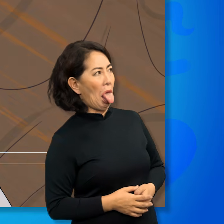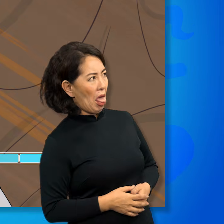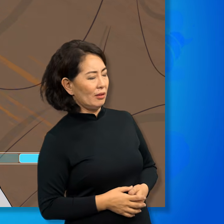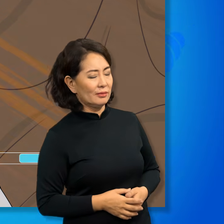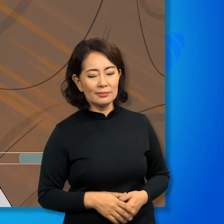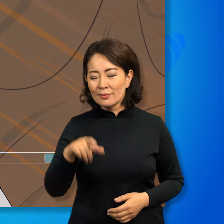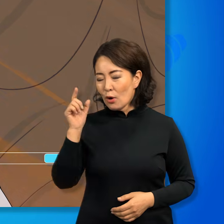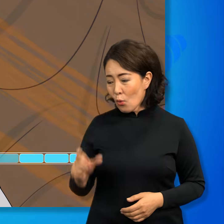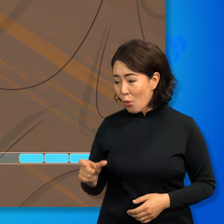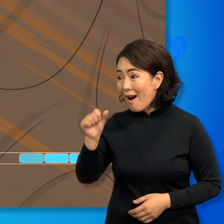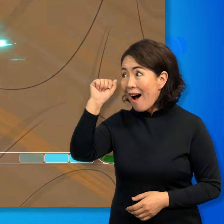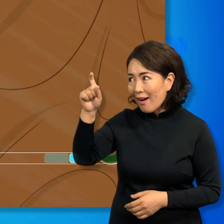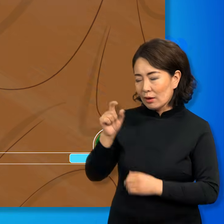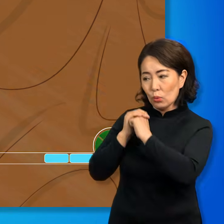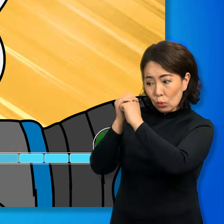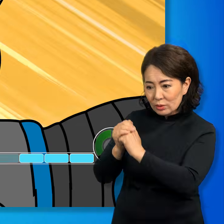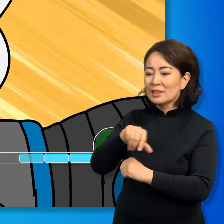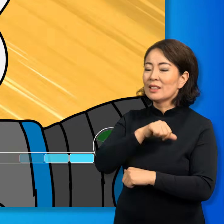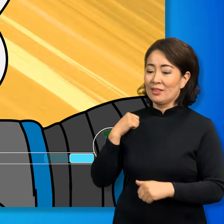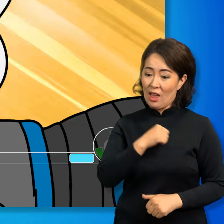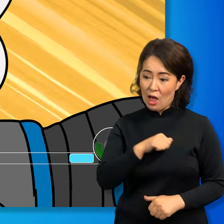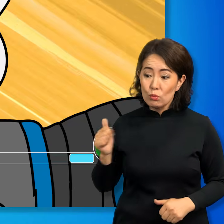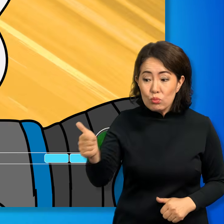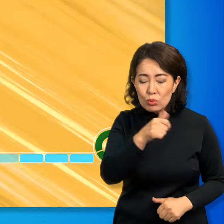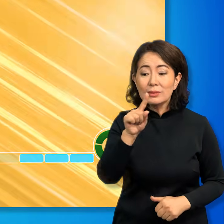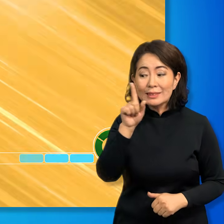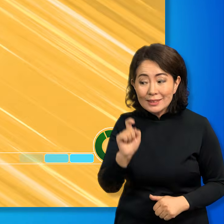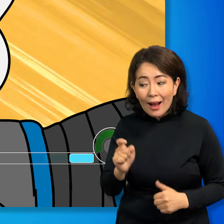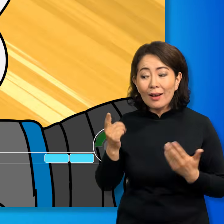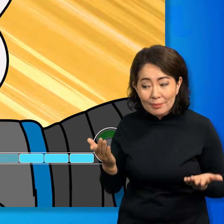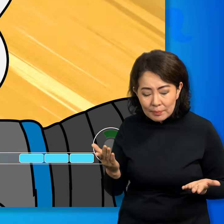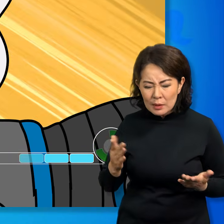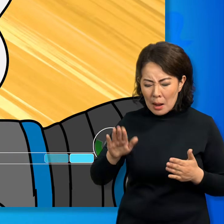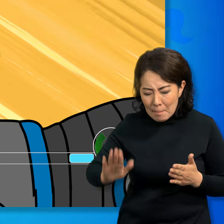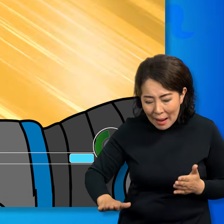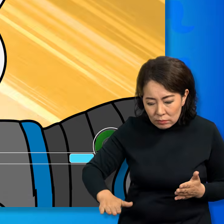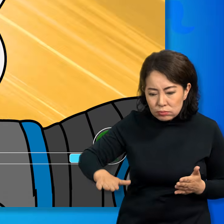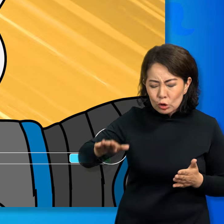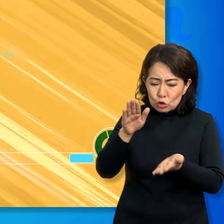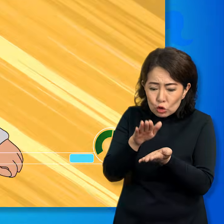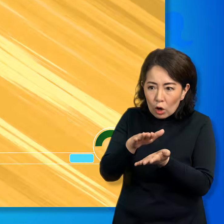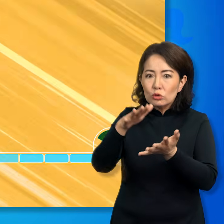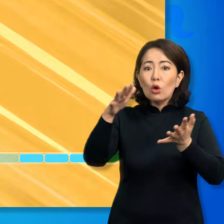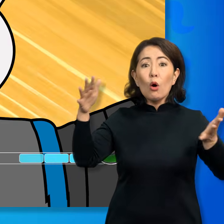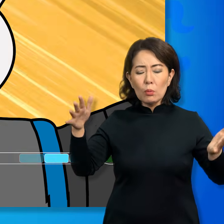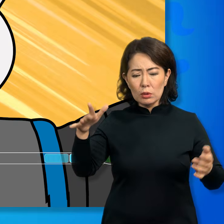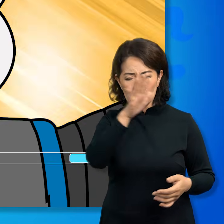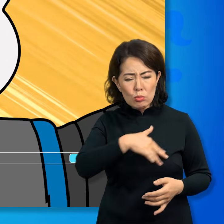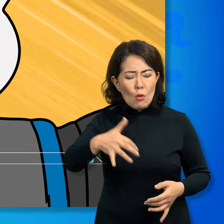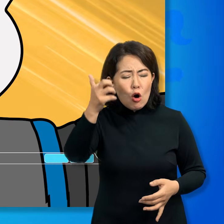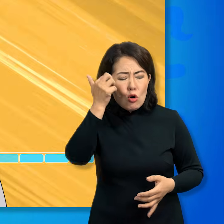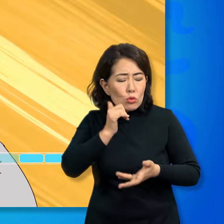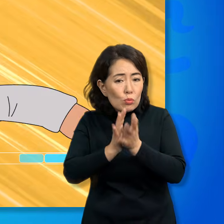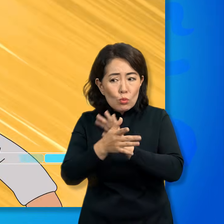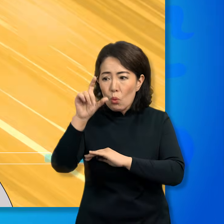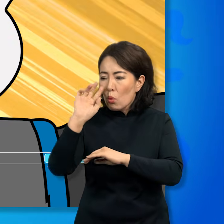Хүн ахтай, дээлцахтай. Юм учиртай, мод мөчөртэй. Багаас их болно, балчраас том болно. Бие өтлөвч санаа